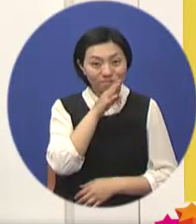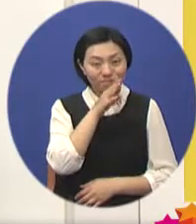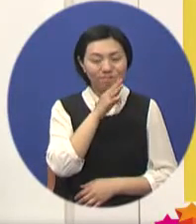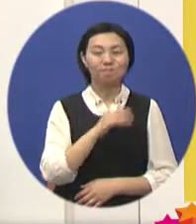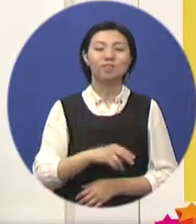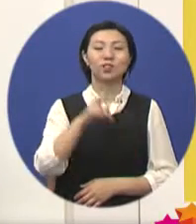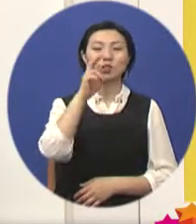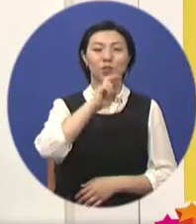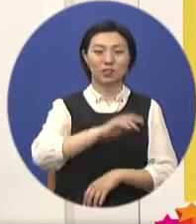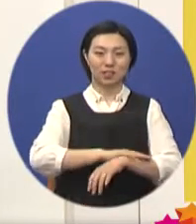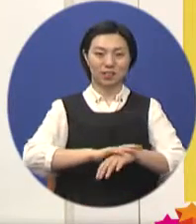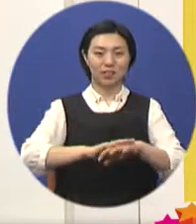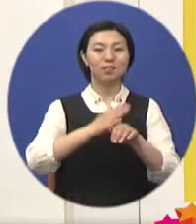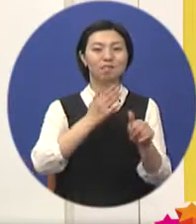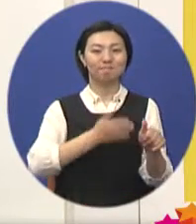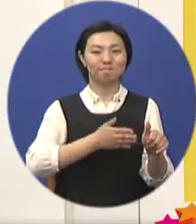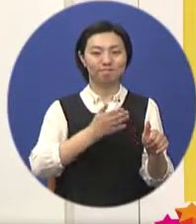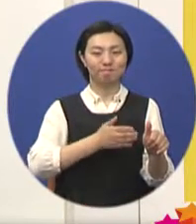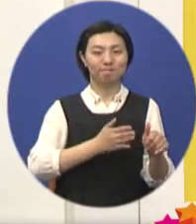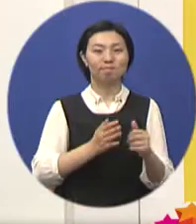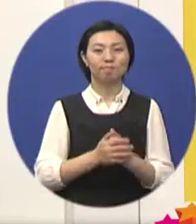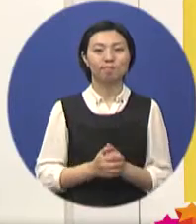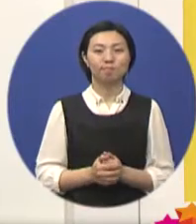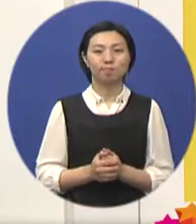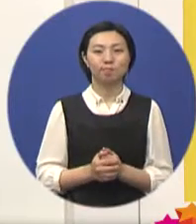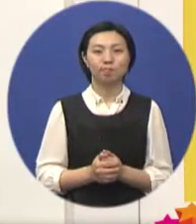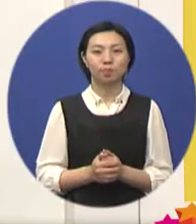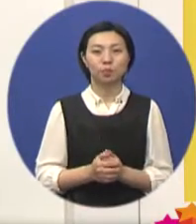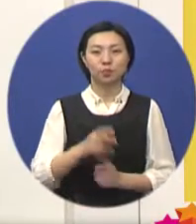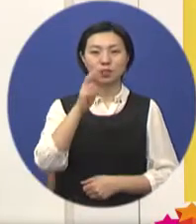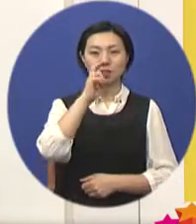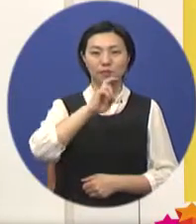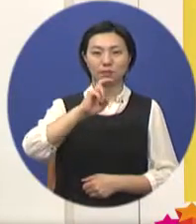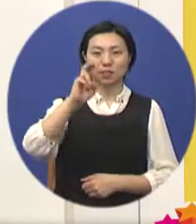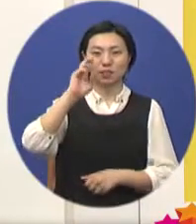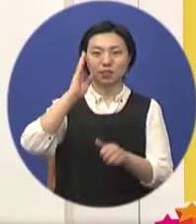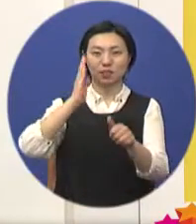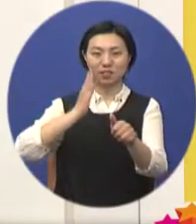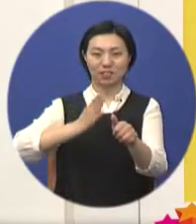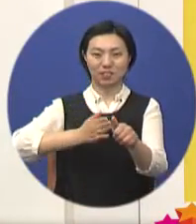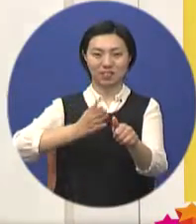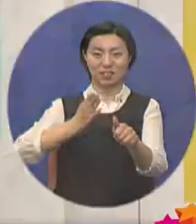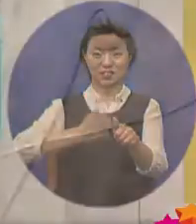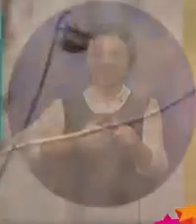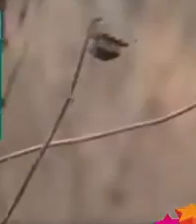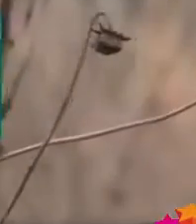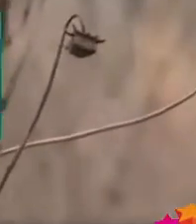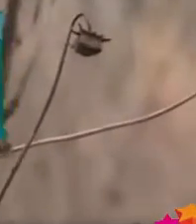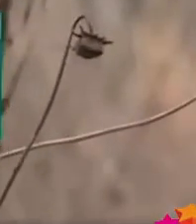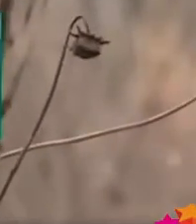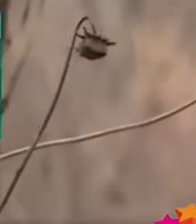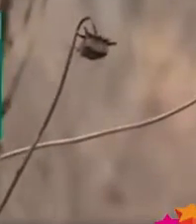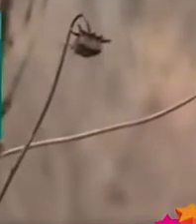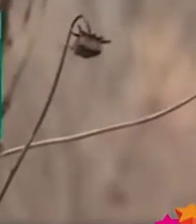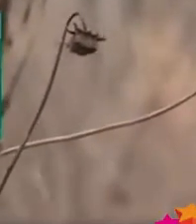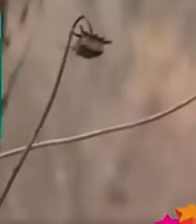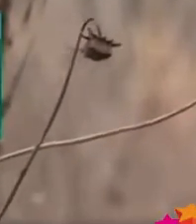잘 부탁드립니다. 네. 네. 자, 음악 주세요. 주세요.